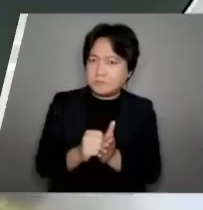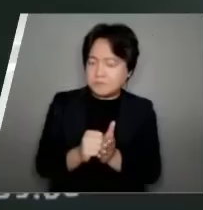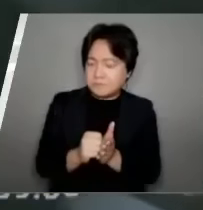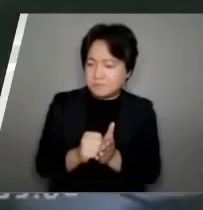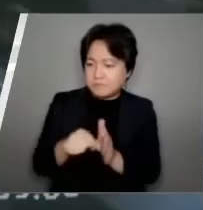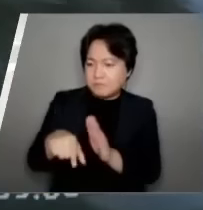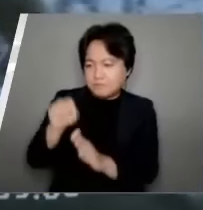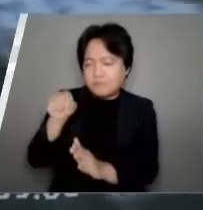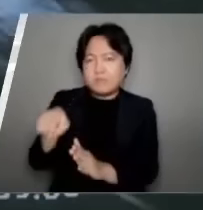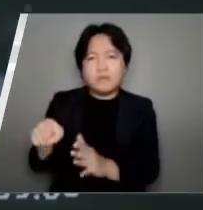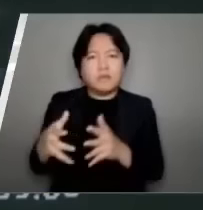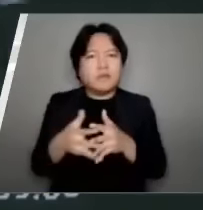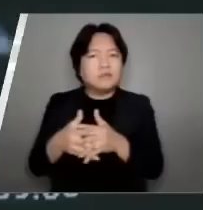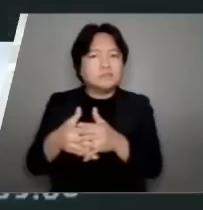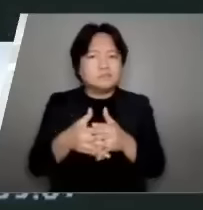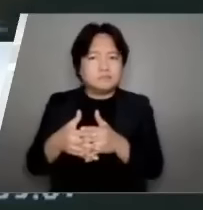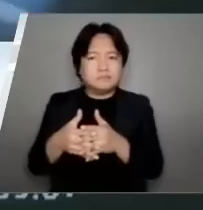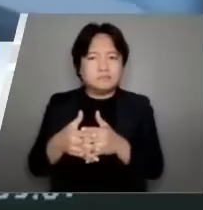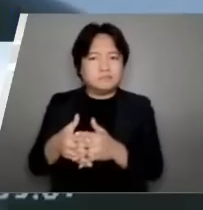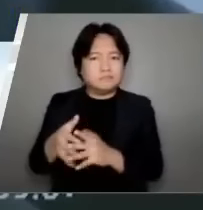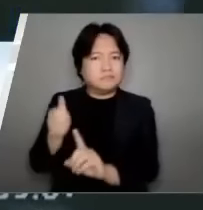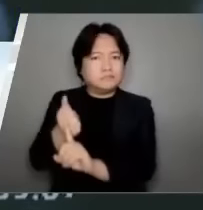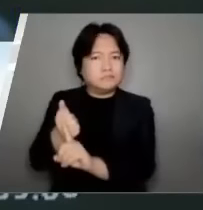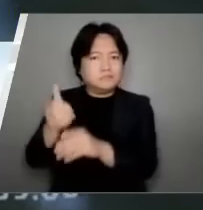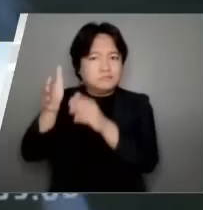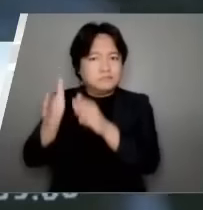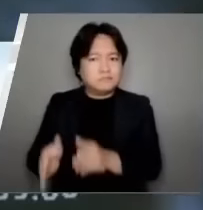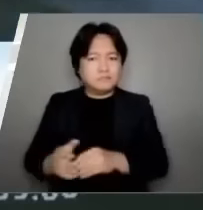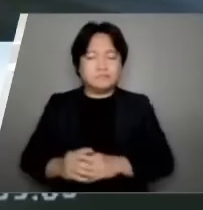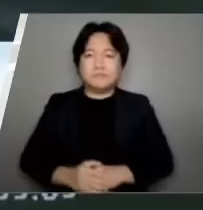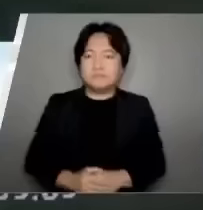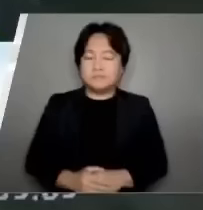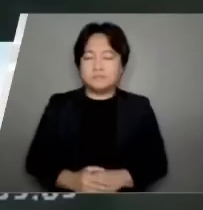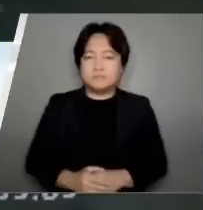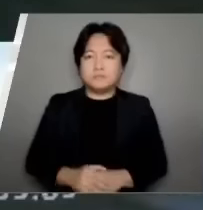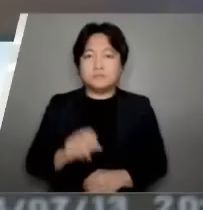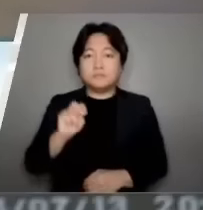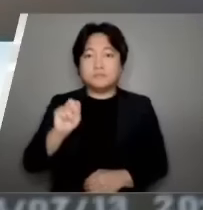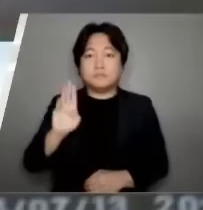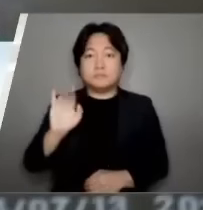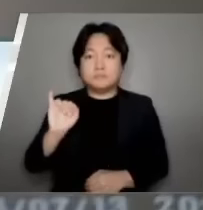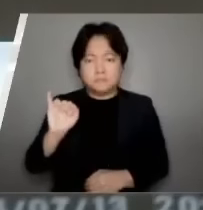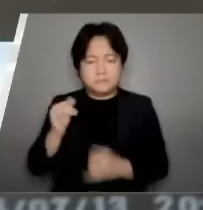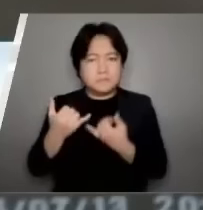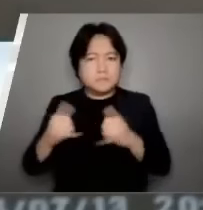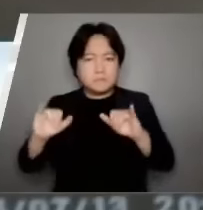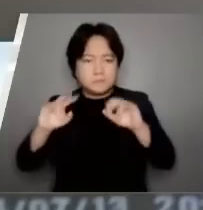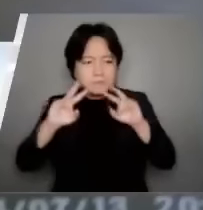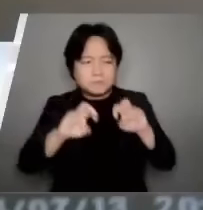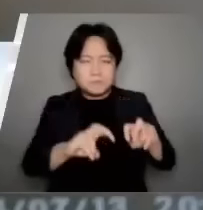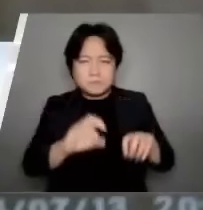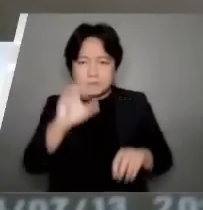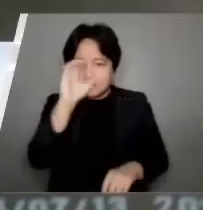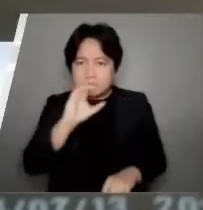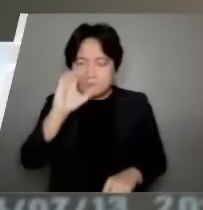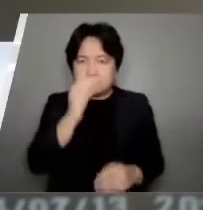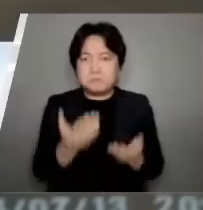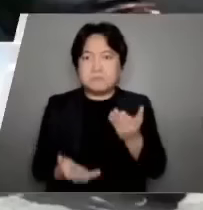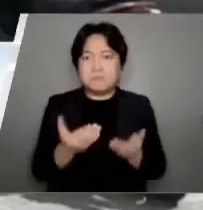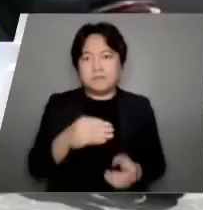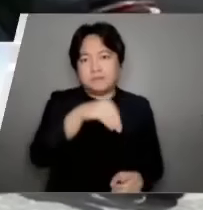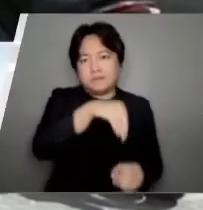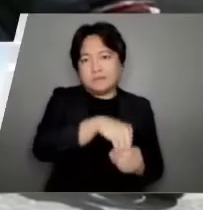national. Sabi ng NBI, iniimbestigahan pa nila ang natanggap na impormasyon na posibleng may illegal na pogo sa loob ng